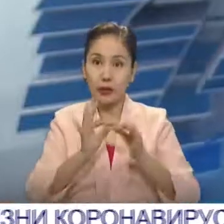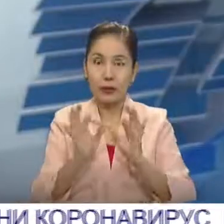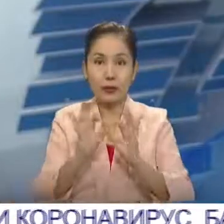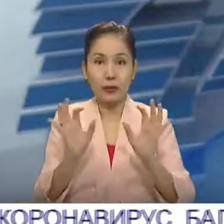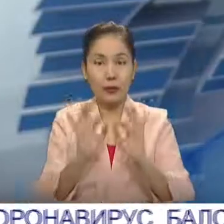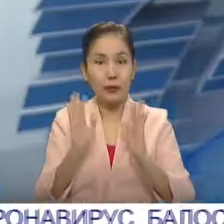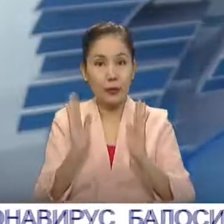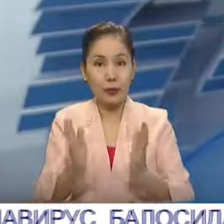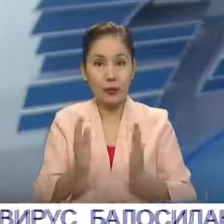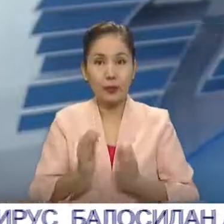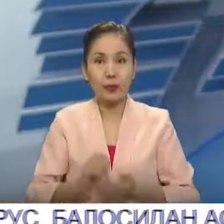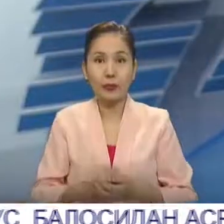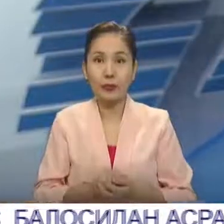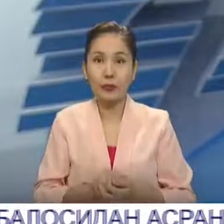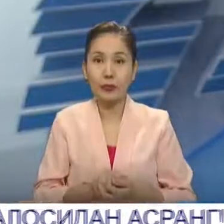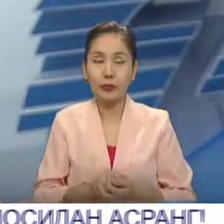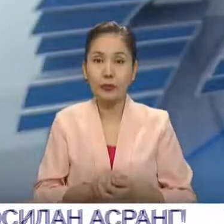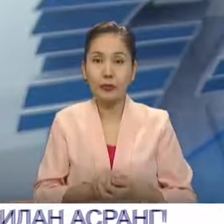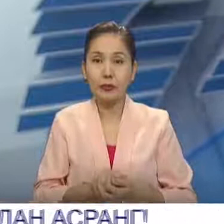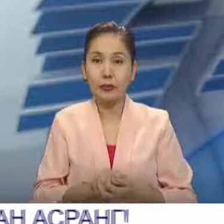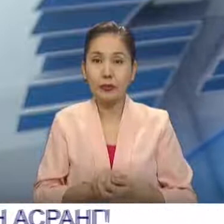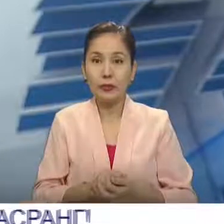davom etirilyapti. Hozirgi lavhamiz shu haqda.